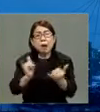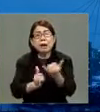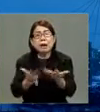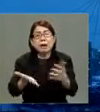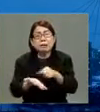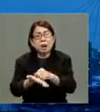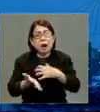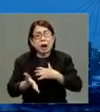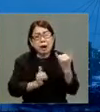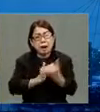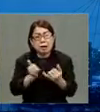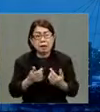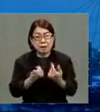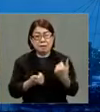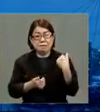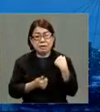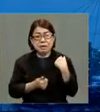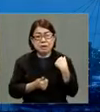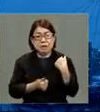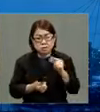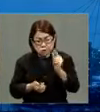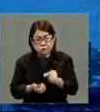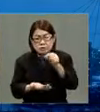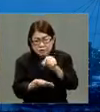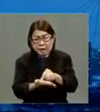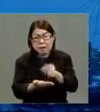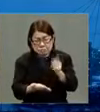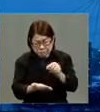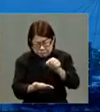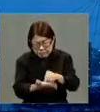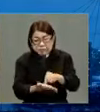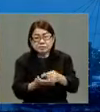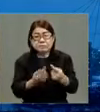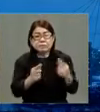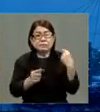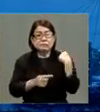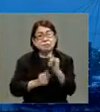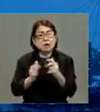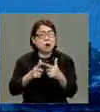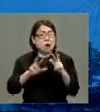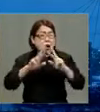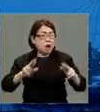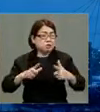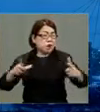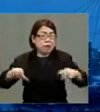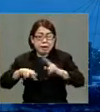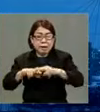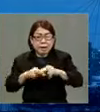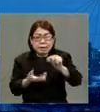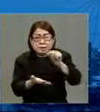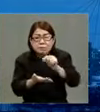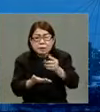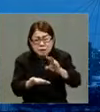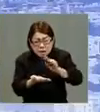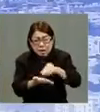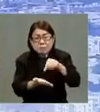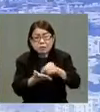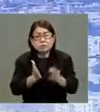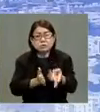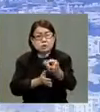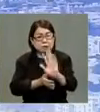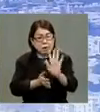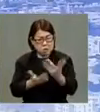รอกผิดกรอกมาแค่ไม่ถึงบางคนบ้านร้านค้าก็กรอกมามากเกินไปครับเราจะรีบทำการตรวจสอบแล้วรีบนะครับติดต่อกลับไปน